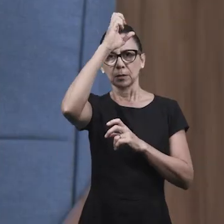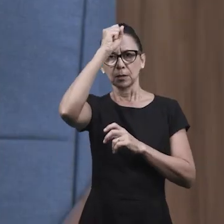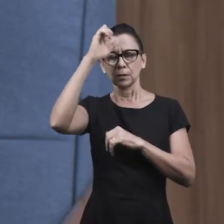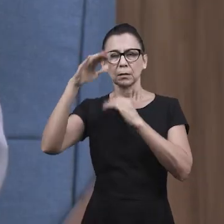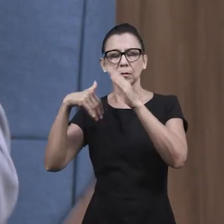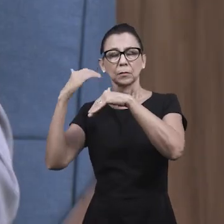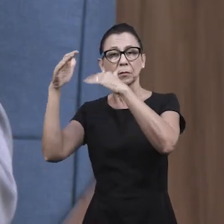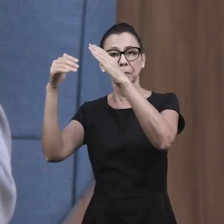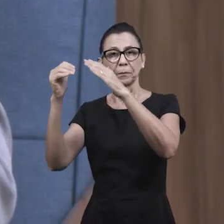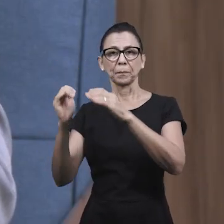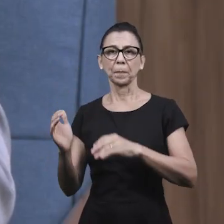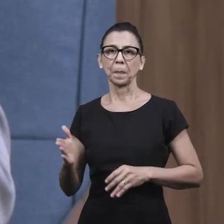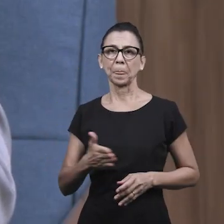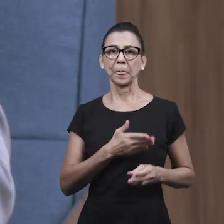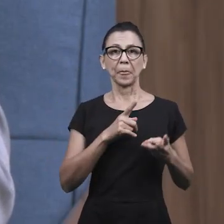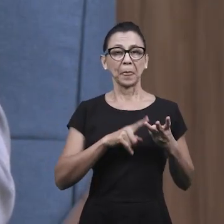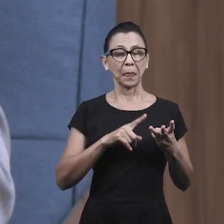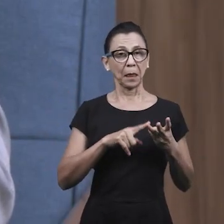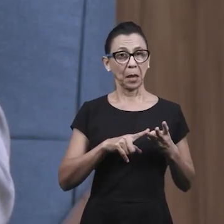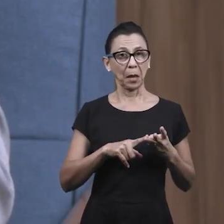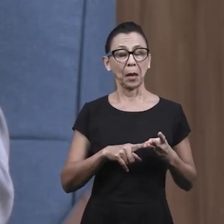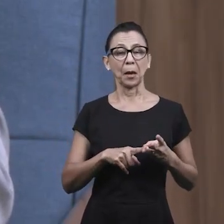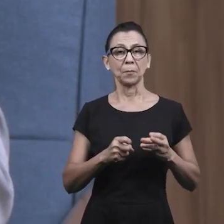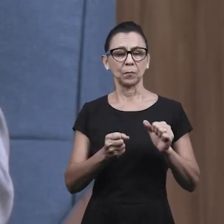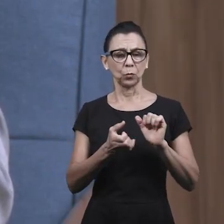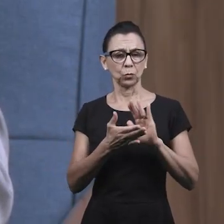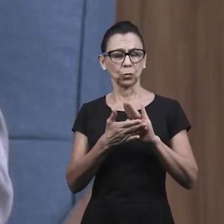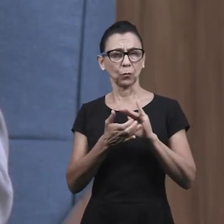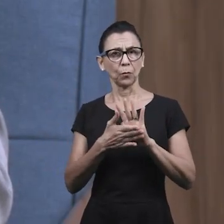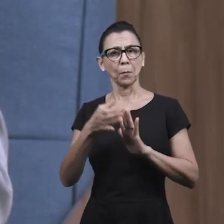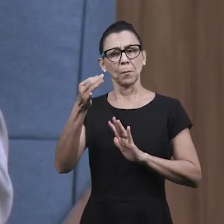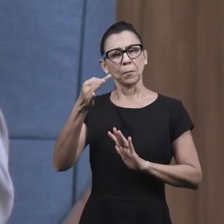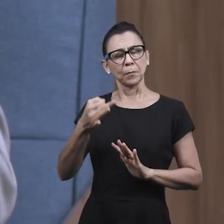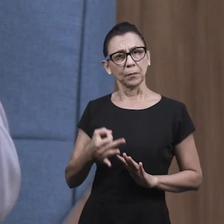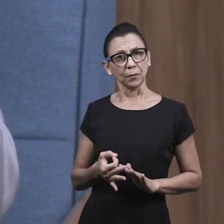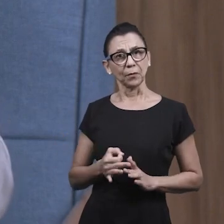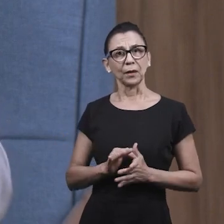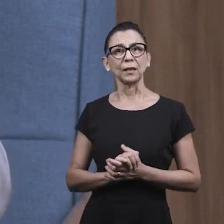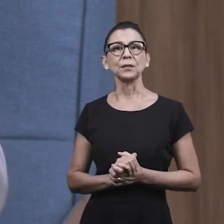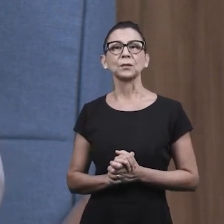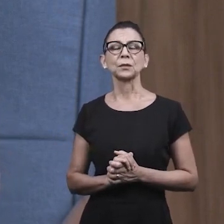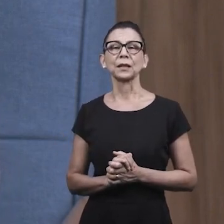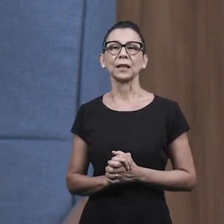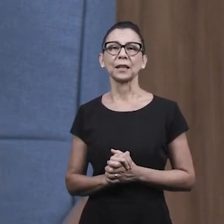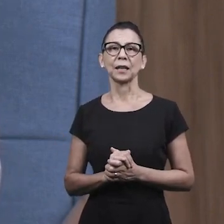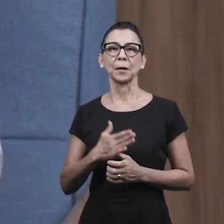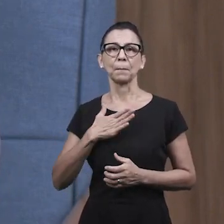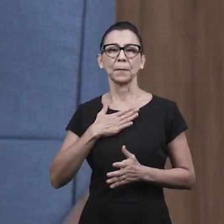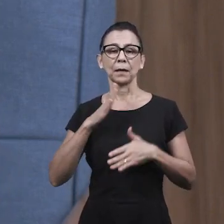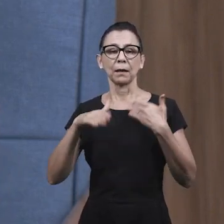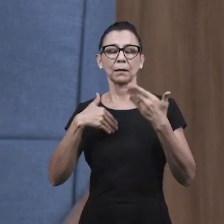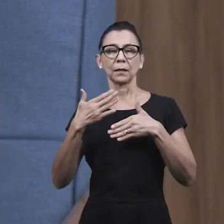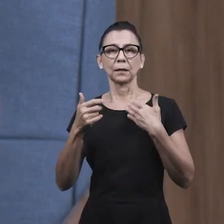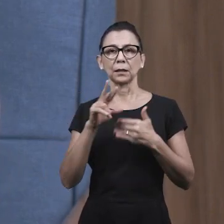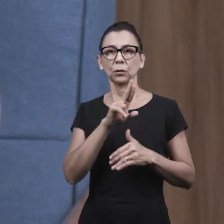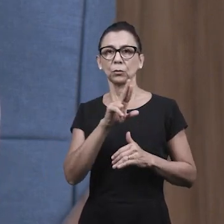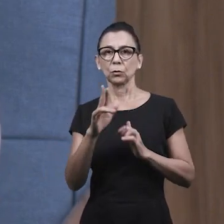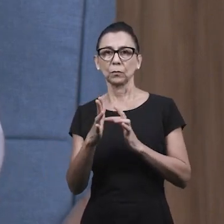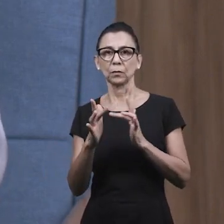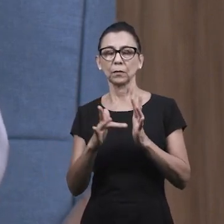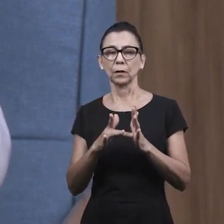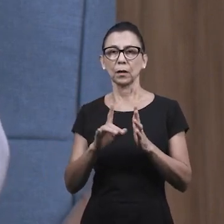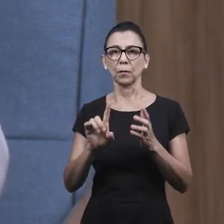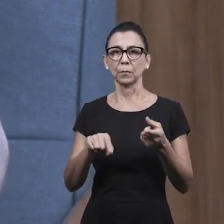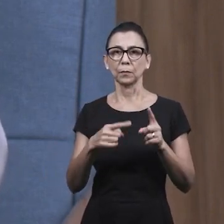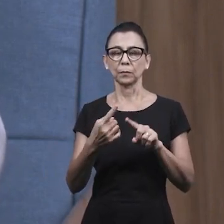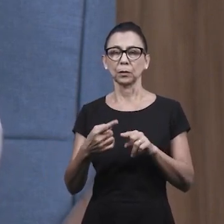le volet parfaite louange, Laïs Figueras va travailler la louange Ma joie, avec la mélodie